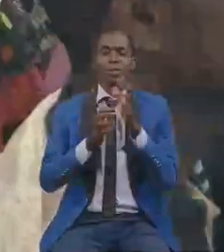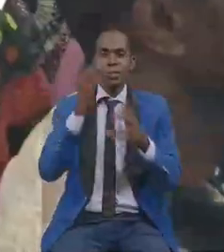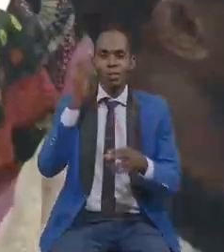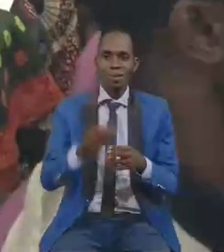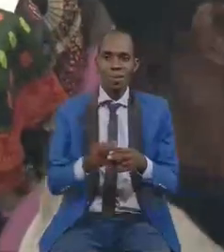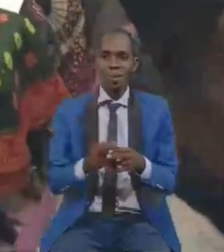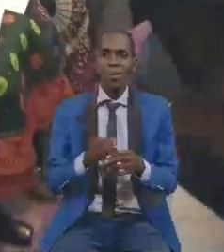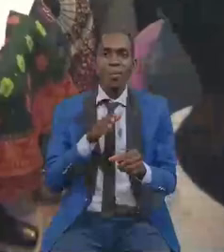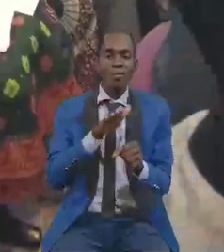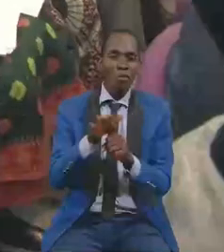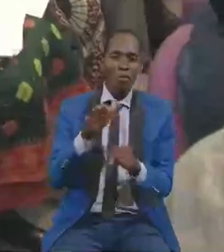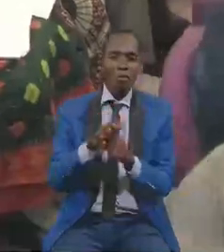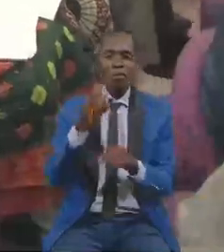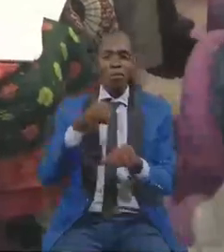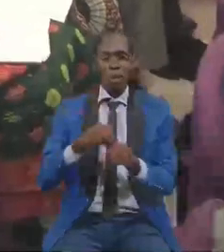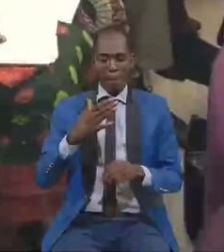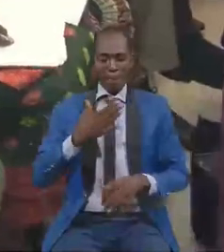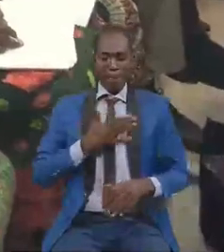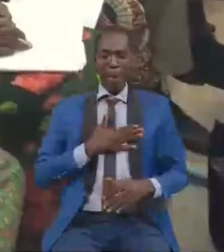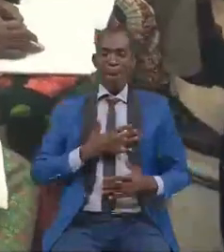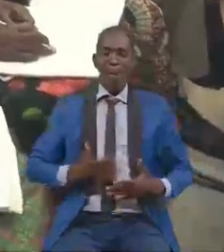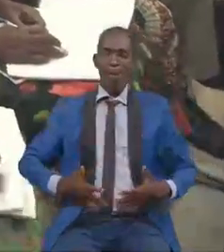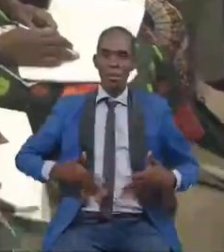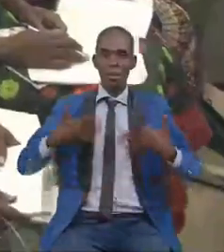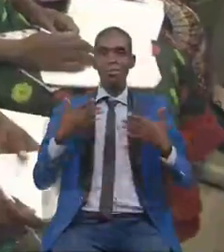Seront accomplis dans ma vie.